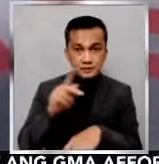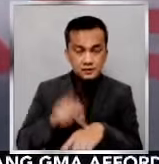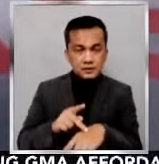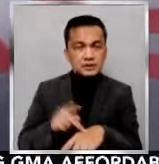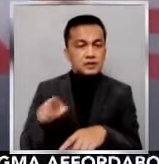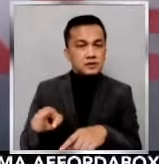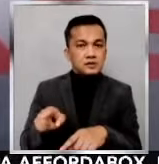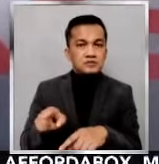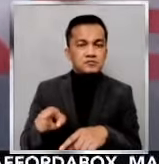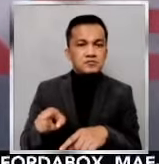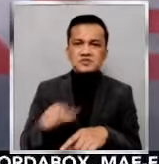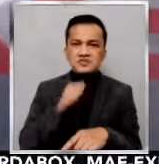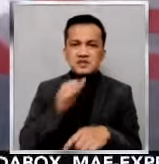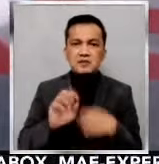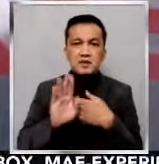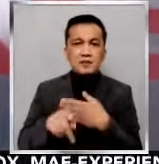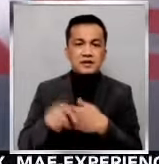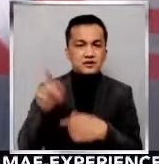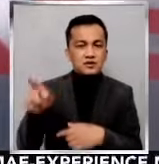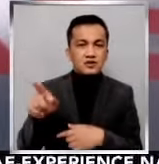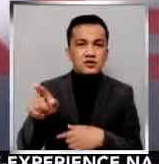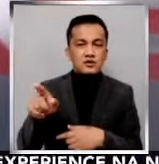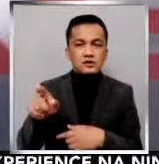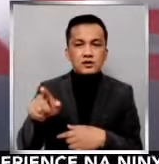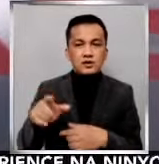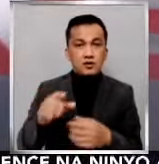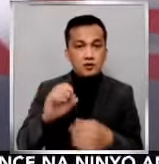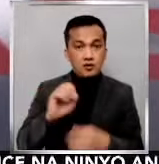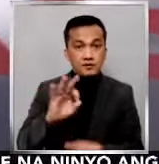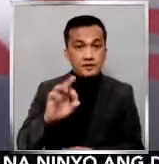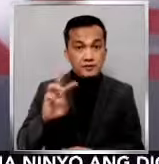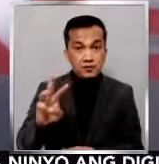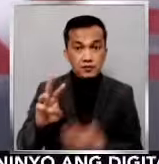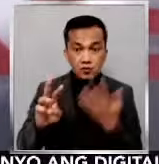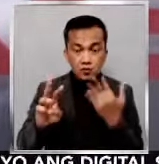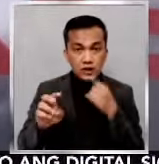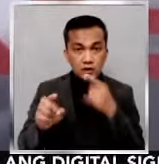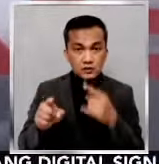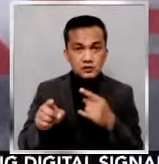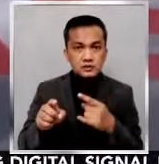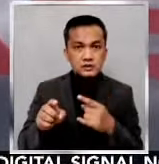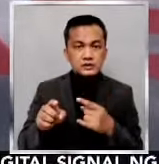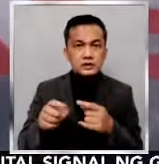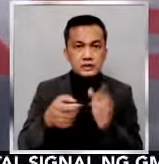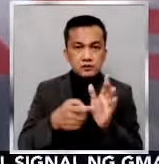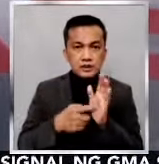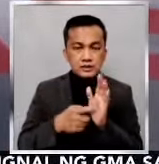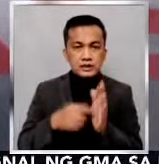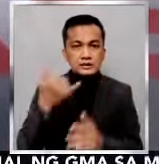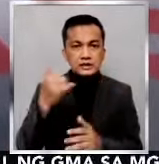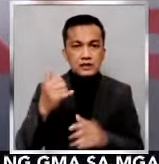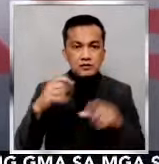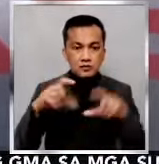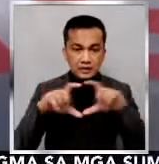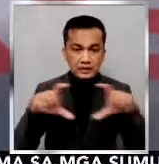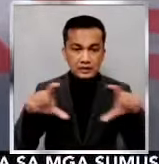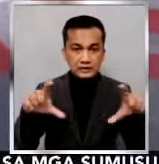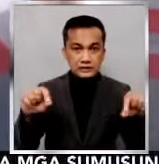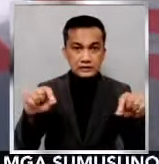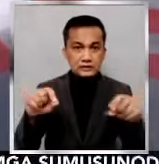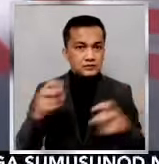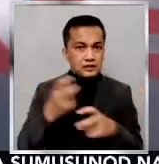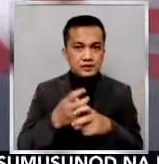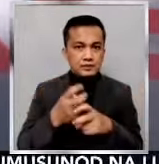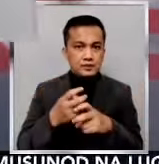doon ang mga OFW dahil sa rekisitong yellow card na pahirapan naman ang pagkuha. Nakatutok si